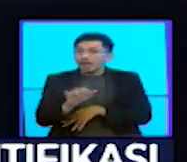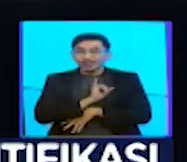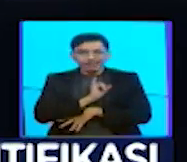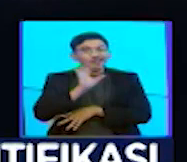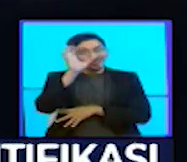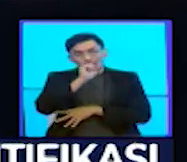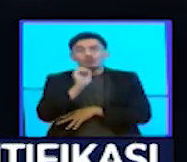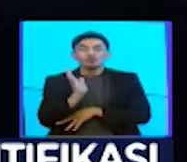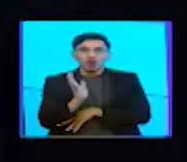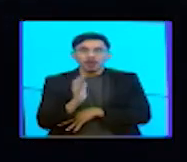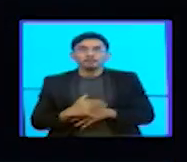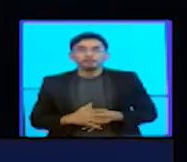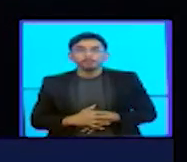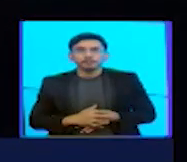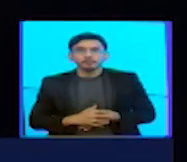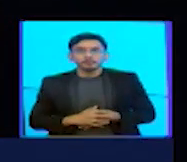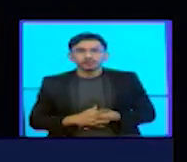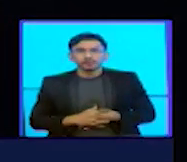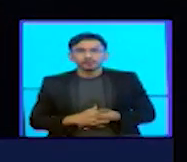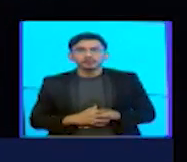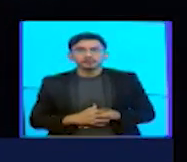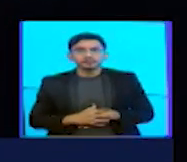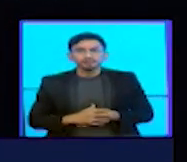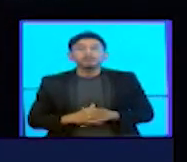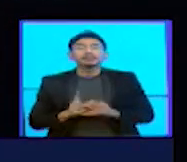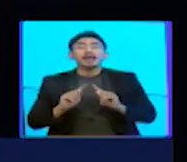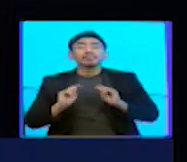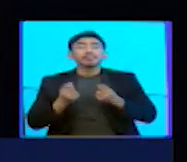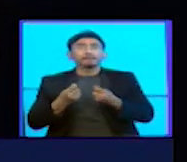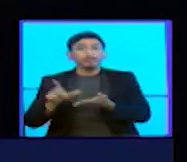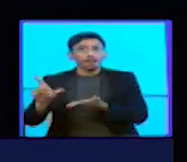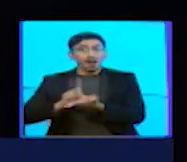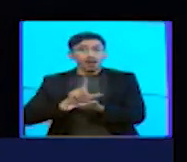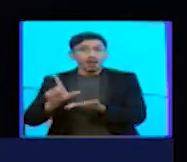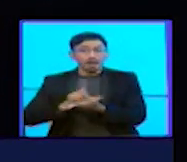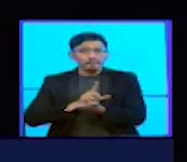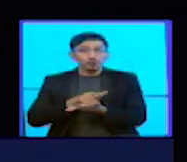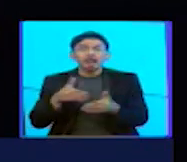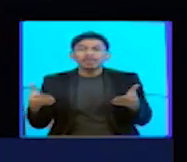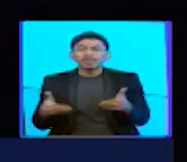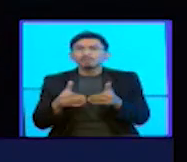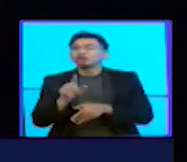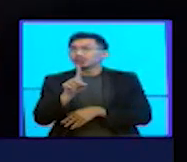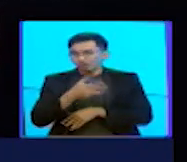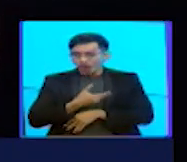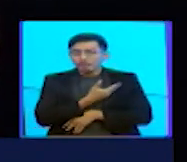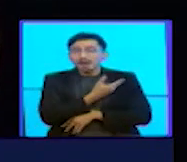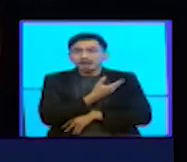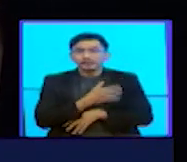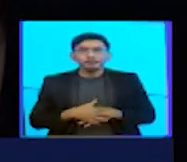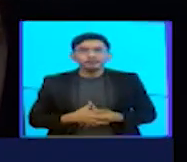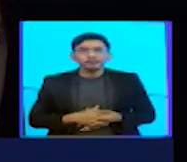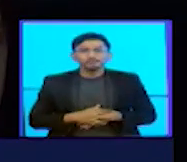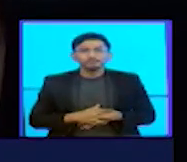Dan kita tim mendapatkan satu korban tenggelam lagi. Dan saat ini sedang